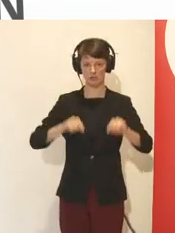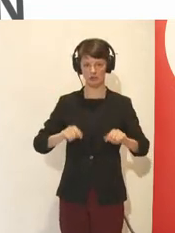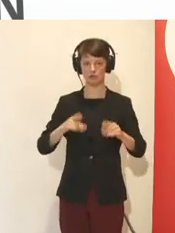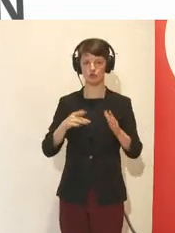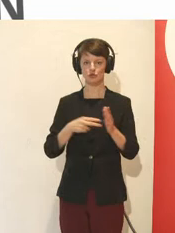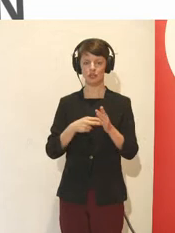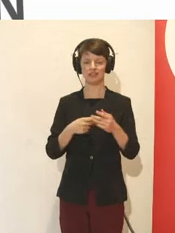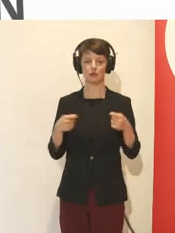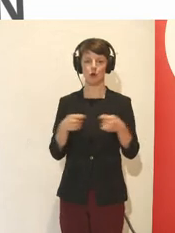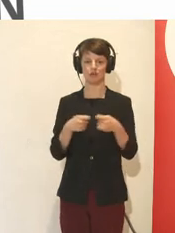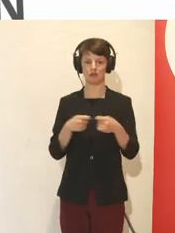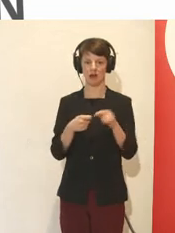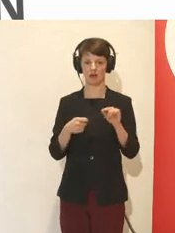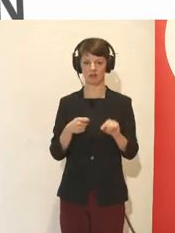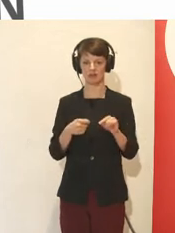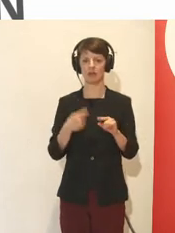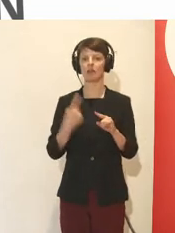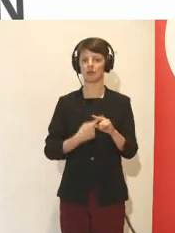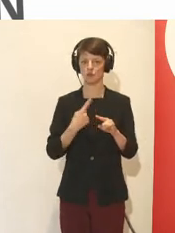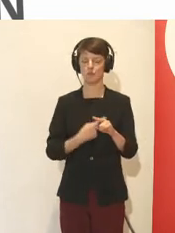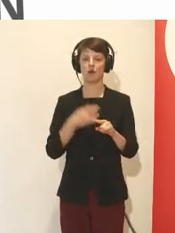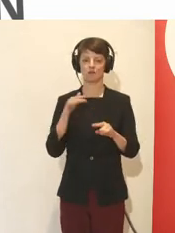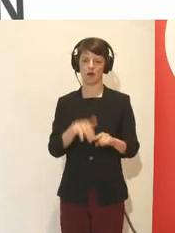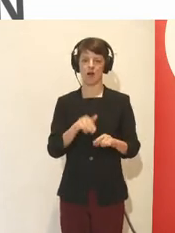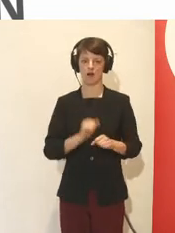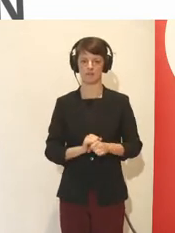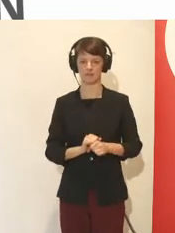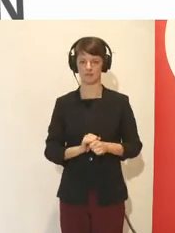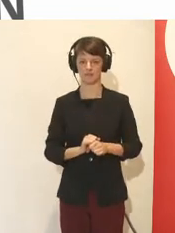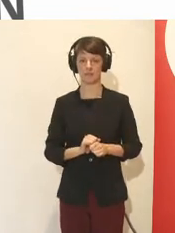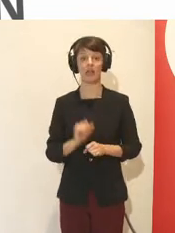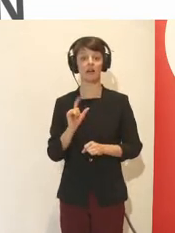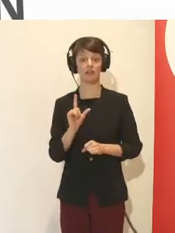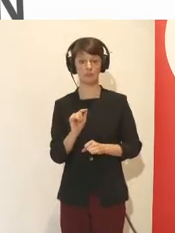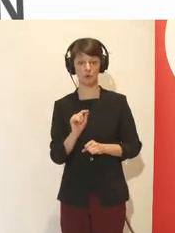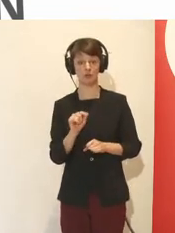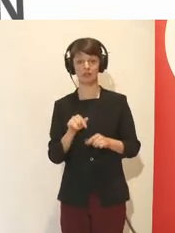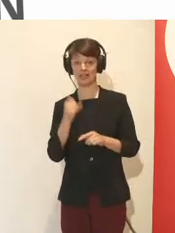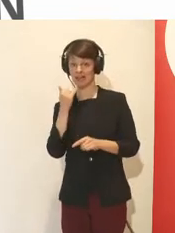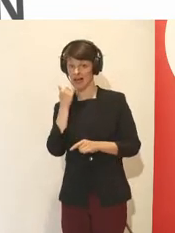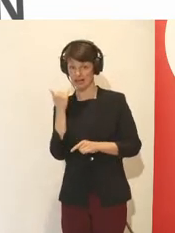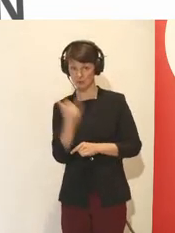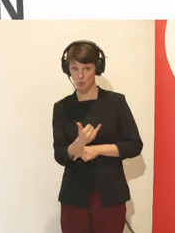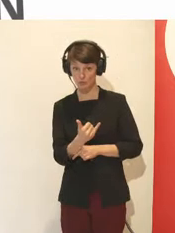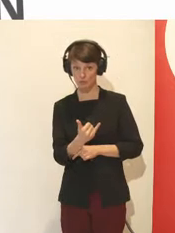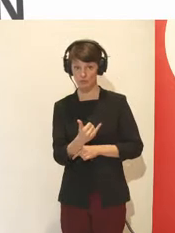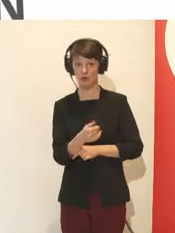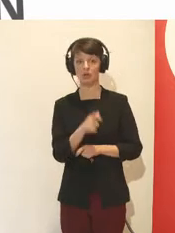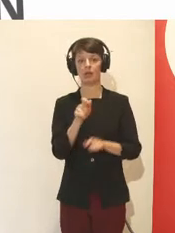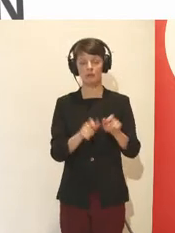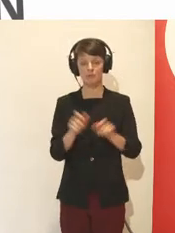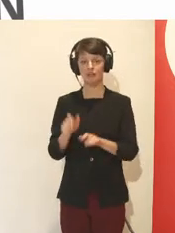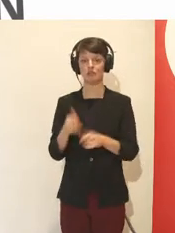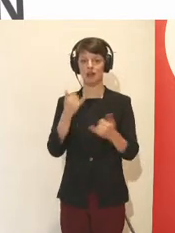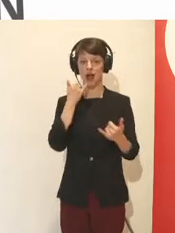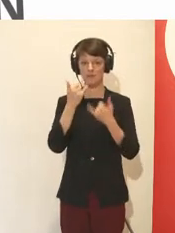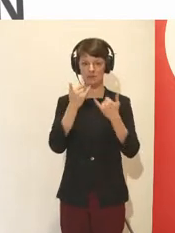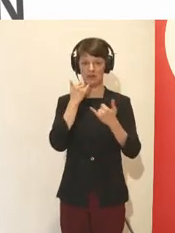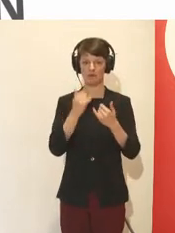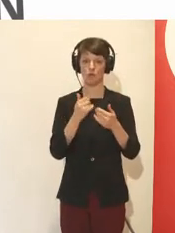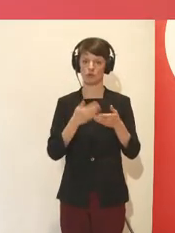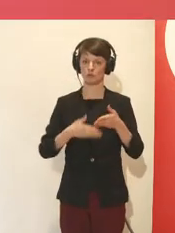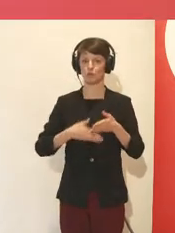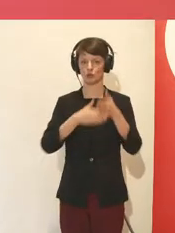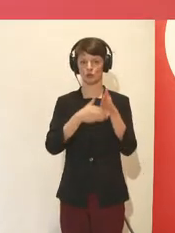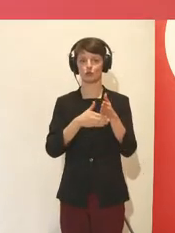kontakt da ist diese nummer auch noch mal angegeben das heißt da könnt ihr anrufen und die menschen am telefon helfen euch dann dass ihr